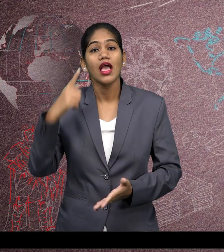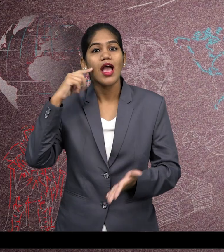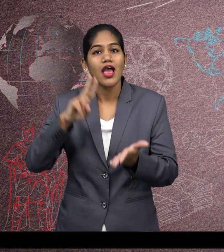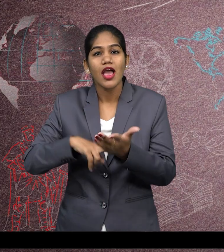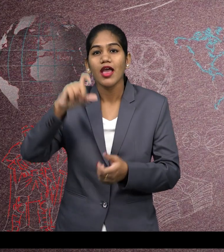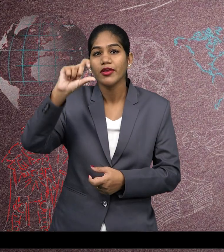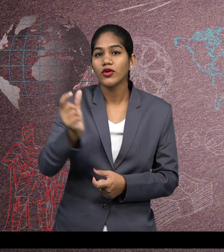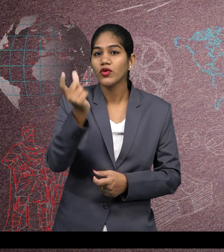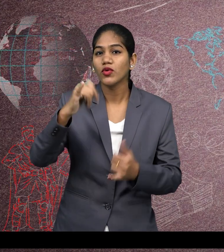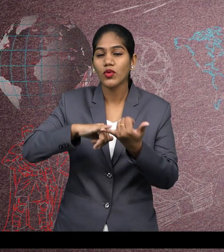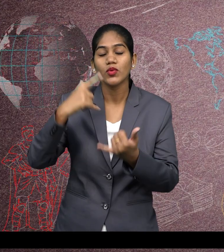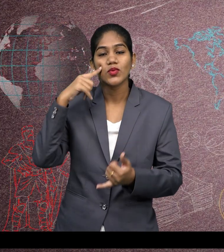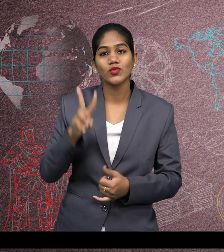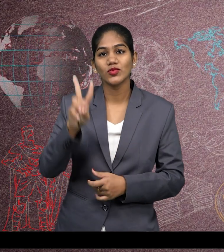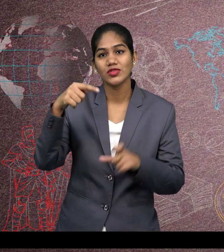समावेशक